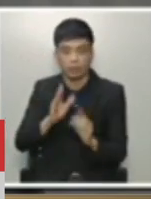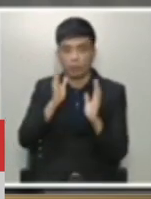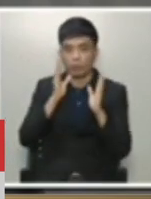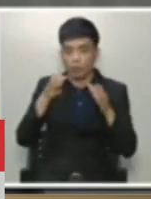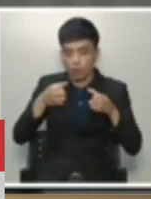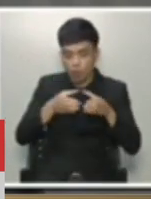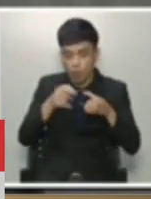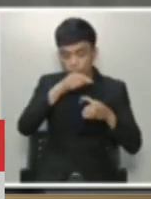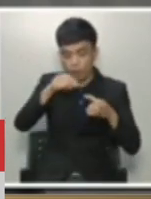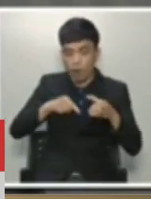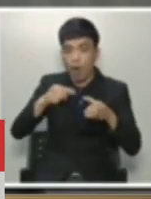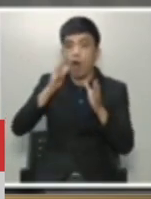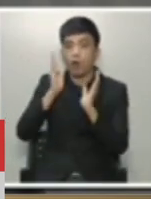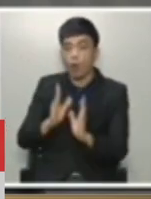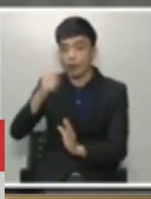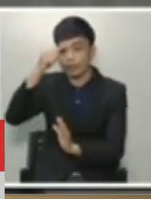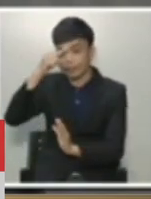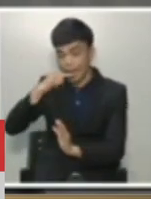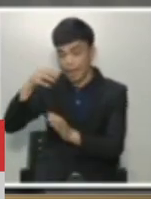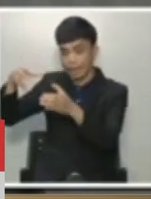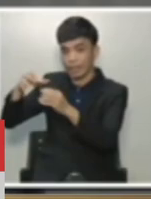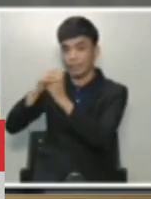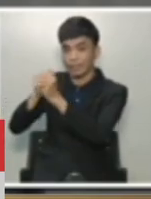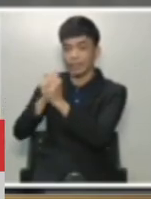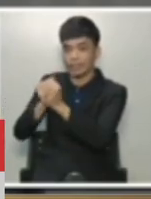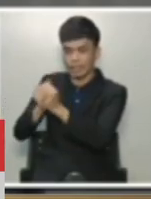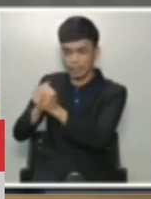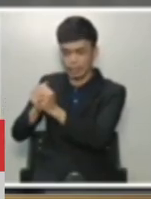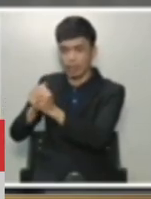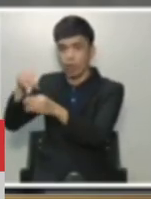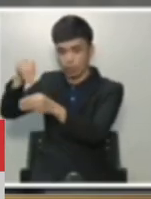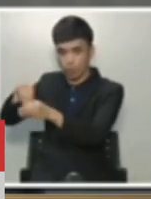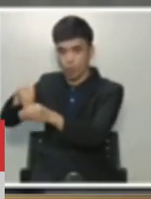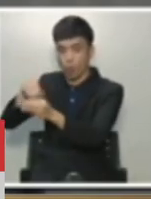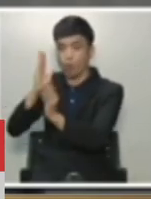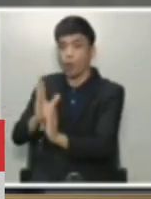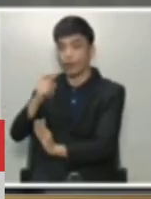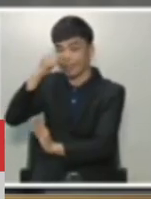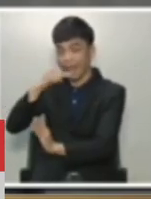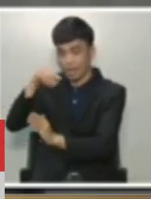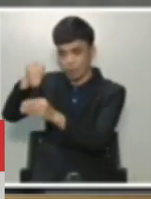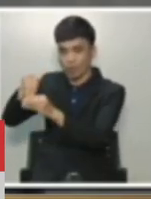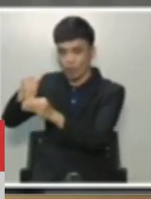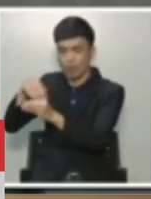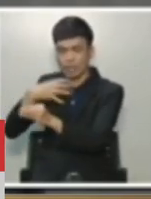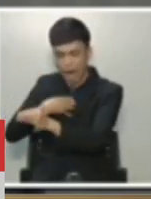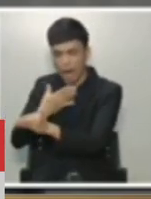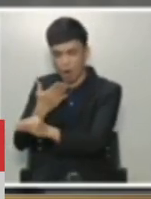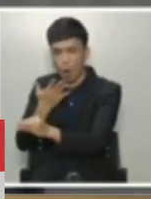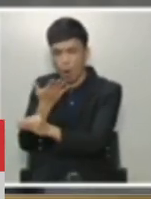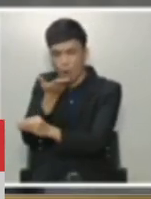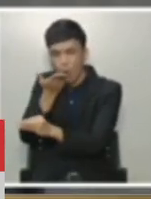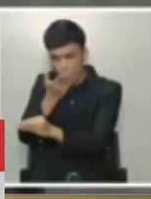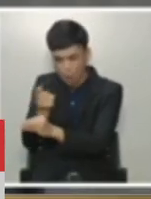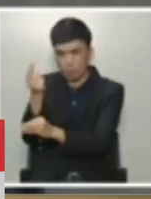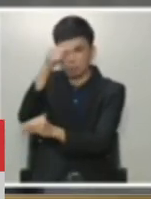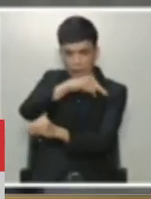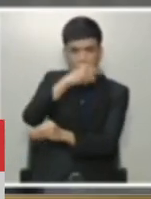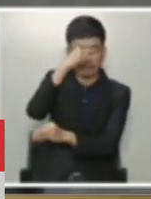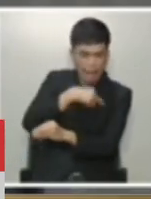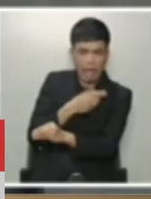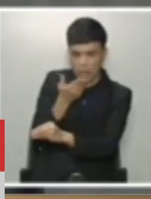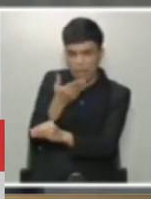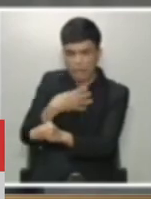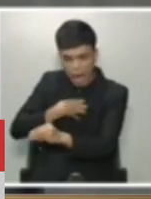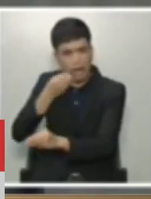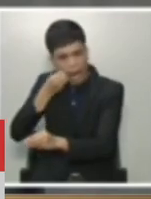ที่อยู่จุดระบาดที่อู่ฮั่นถึงเรียกร้องที่จะกลับเมืองไทยเพราะอะไรครับเพราะเป็นสิ่งที่เขาวิ